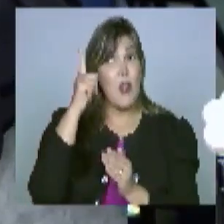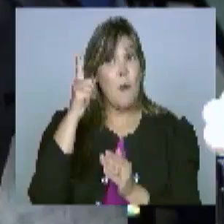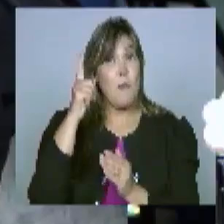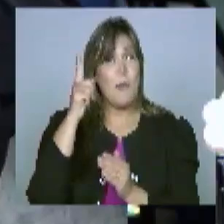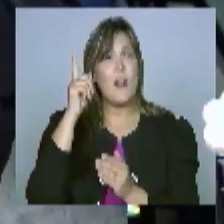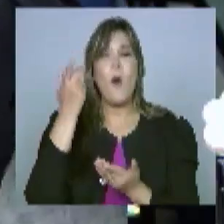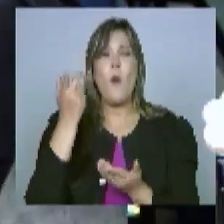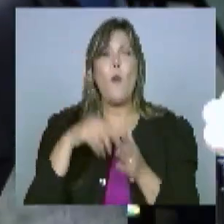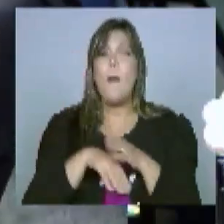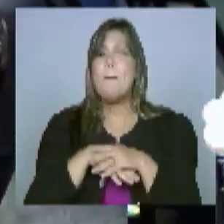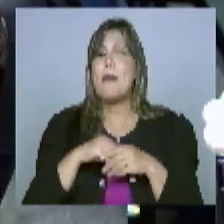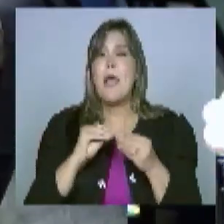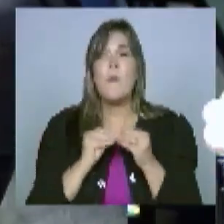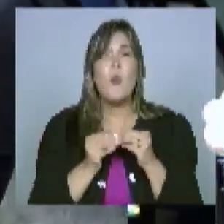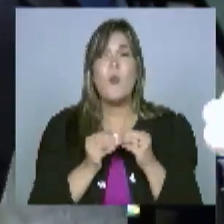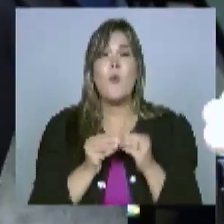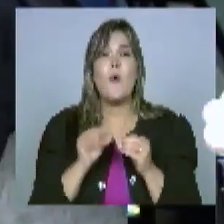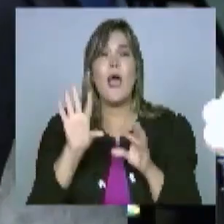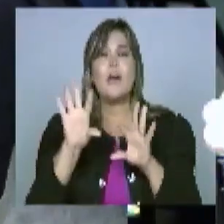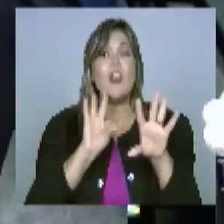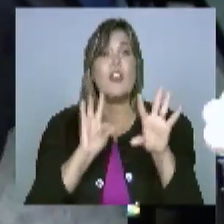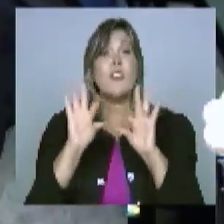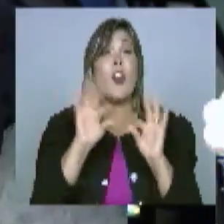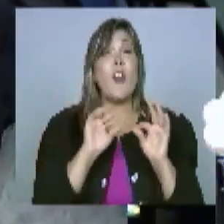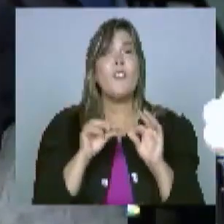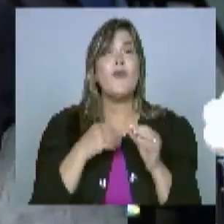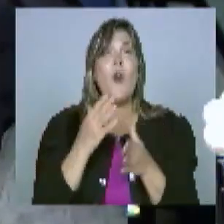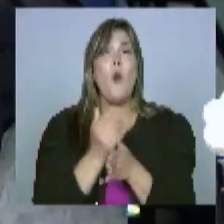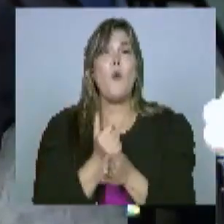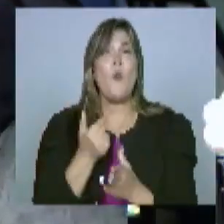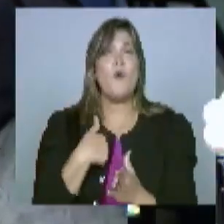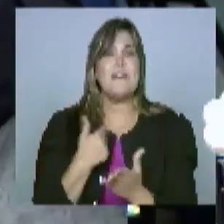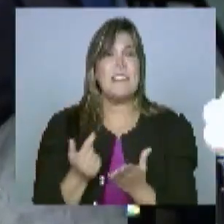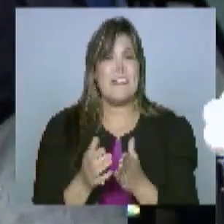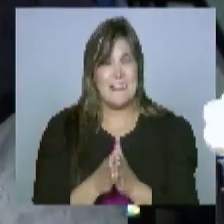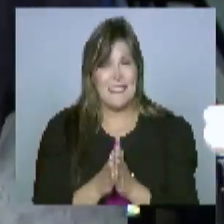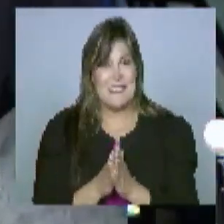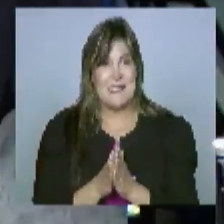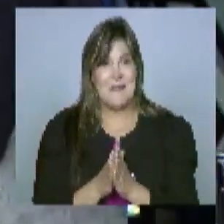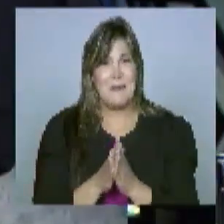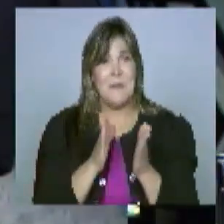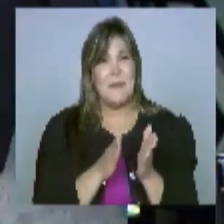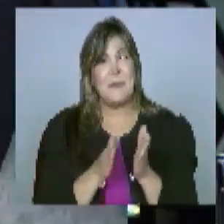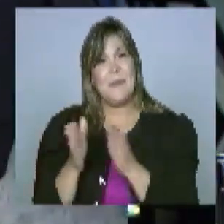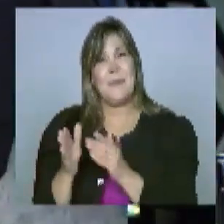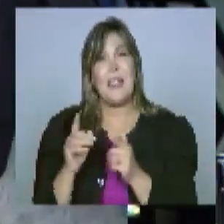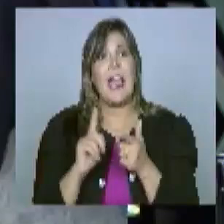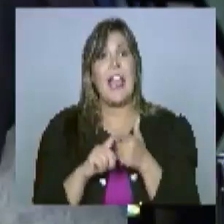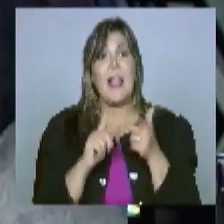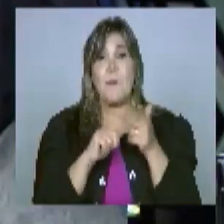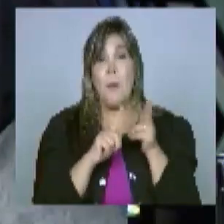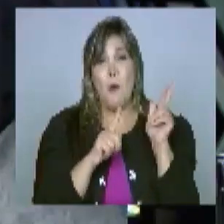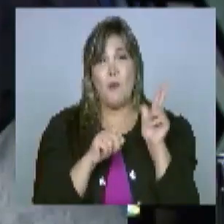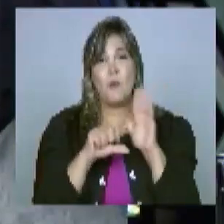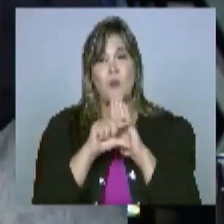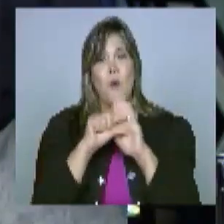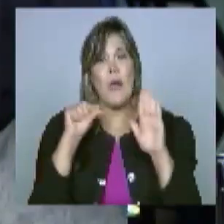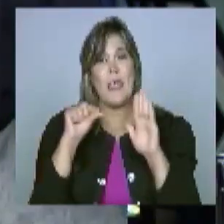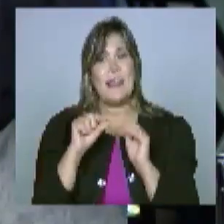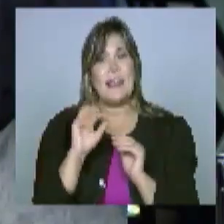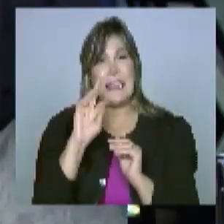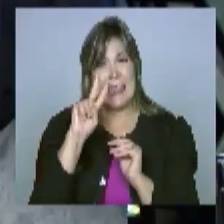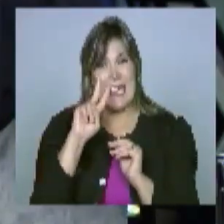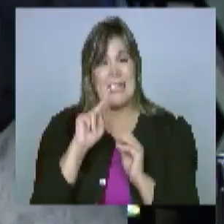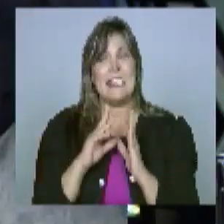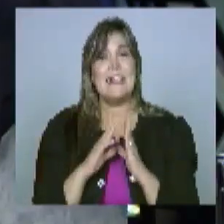الحياه ودخلنا بتفاصيل كتيره واجابه على اسئله كثيره ش الموضوعين الثاني والثالث